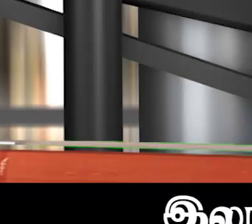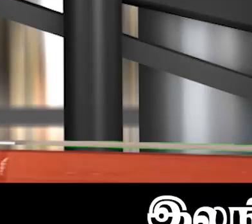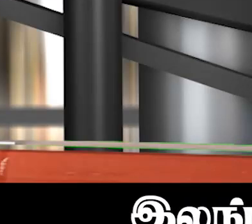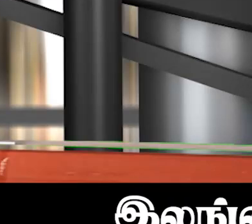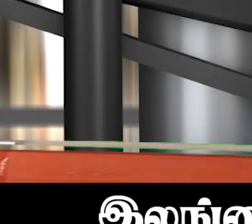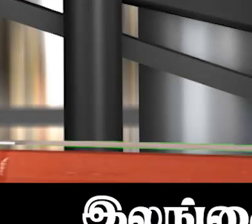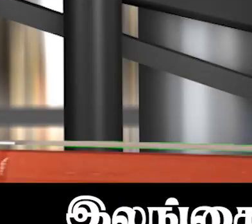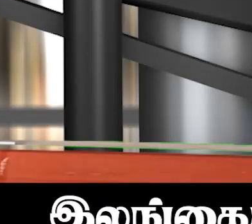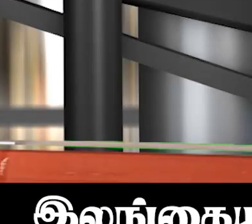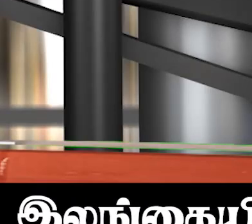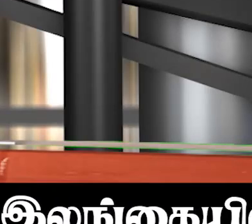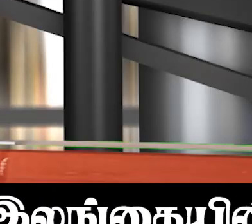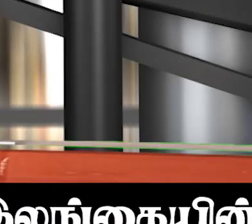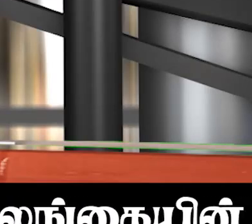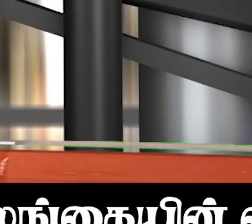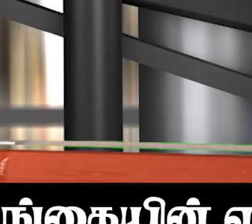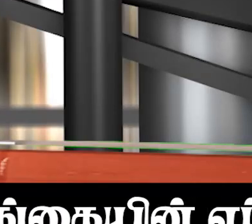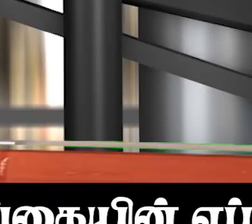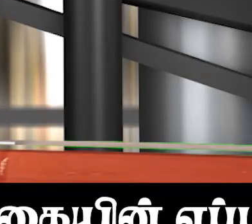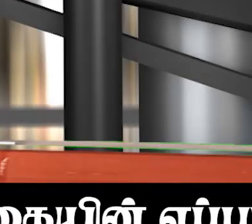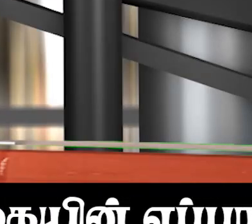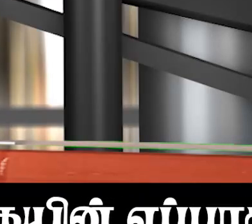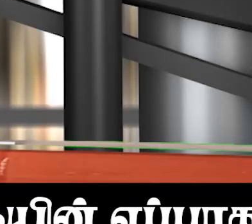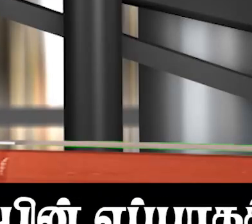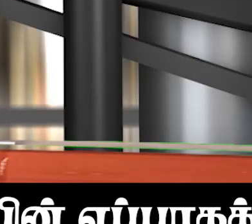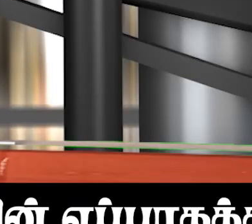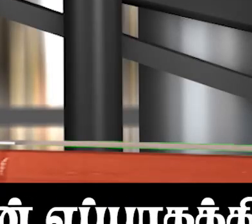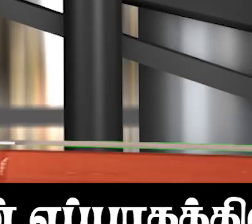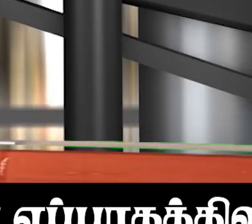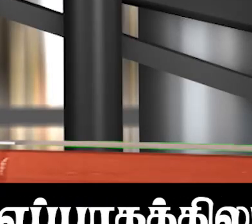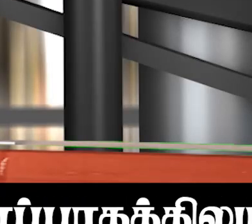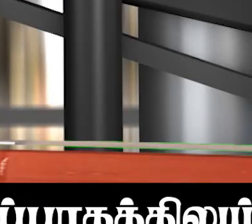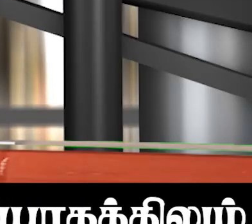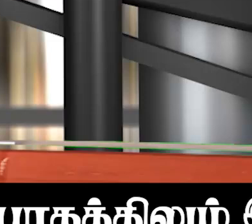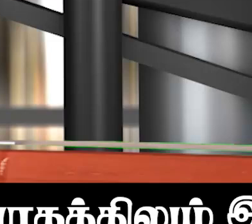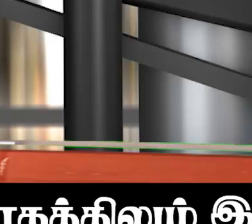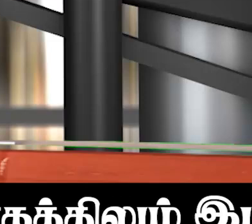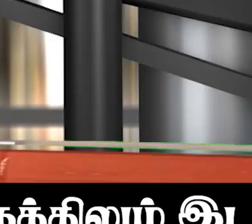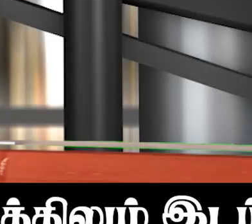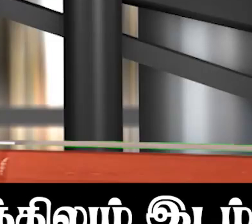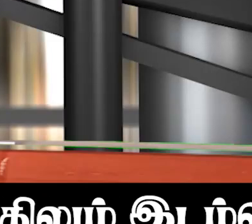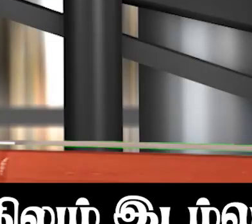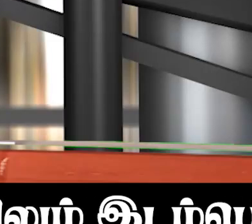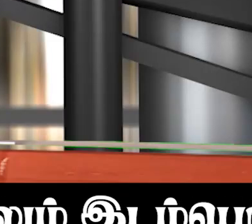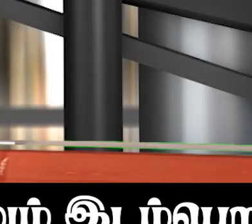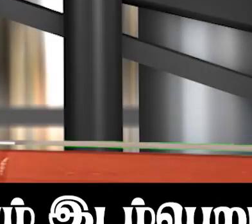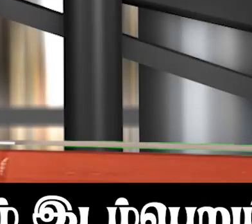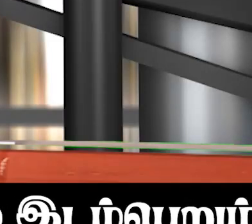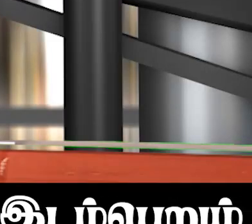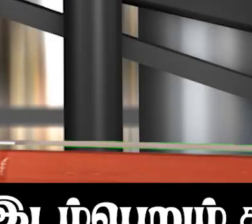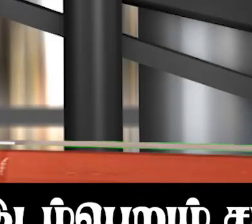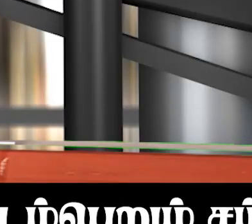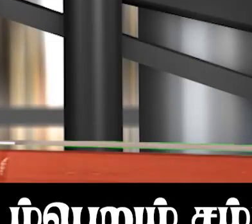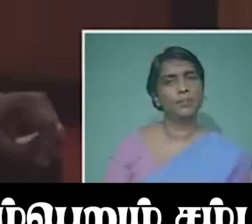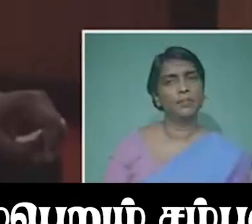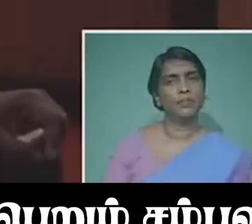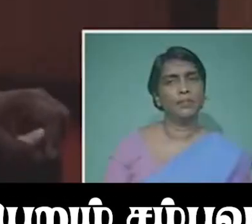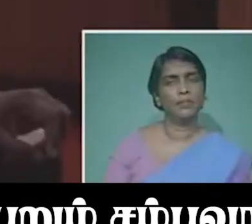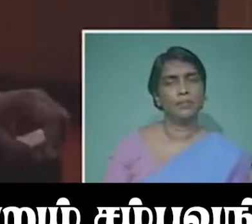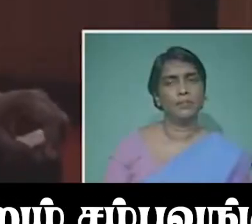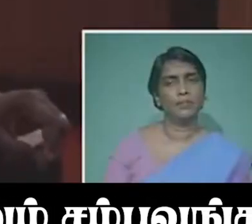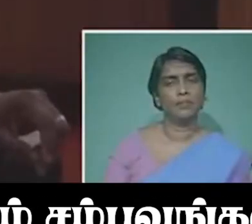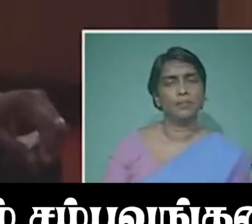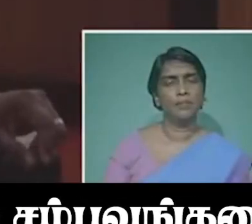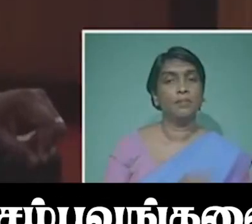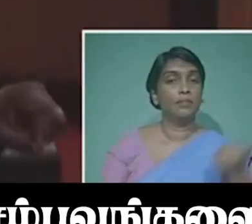தேசிய கூட்டமைப்பின் நாடாளுமன்ற உறுப்பினர் செல்வம் அடைக்கலநாதன் தெரிவித்துள்ளார். இன்றைய சபை அமர்வில் உரையாற்றிய அவர், மாறி